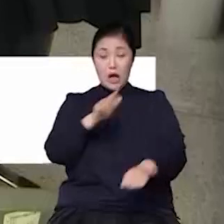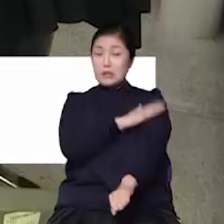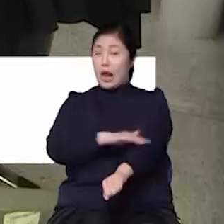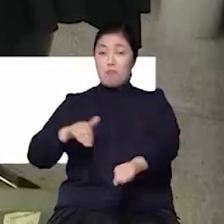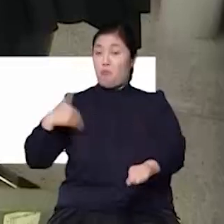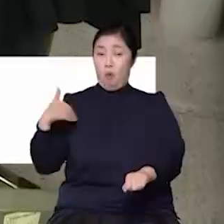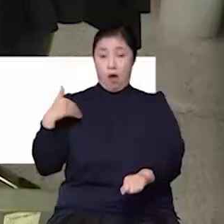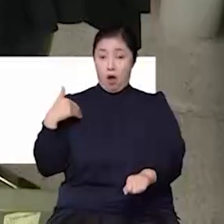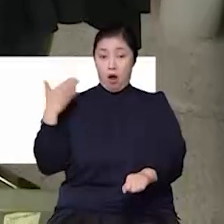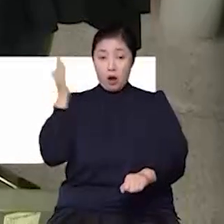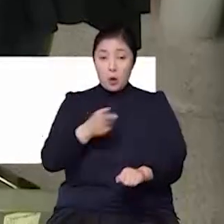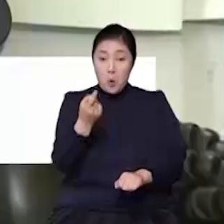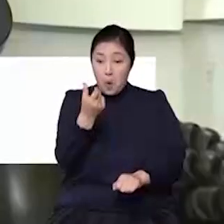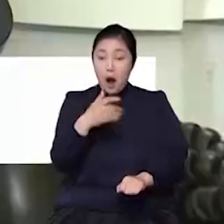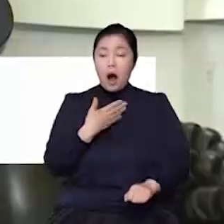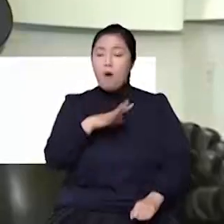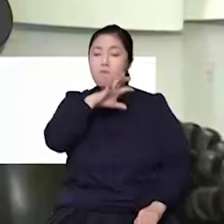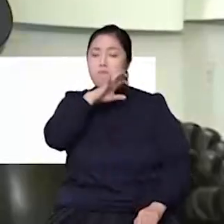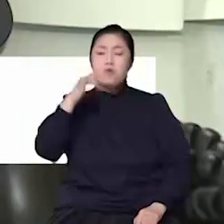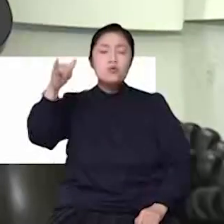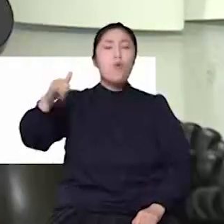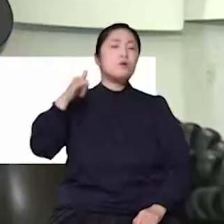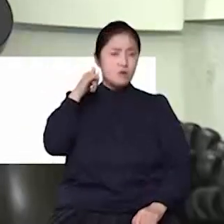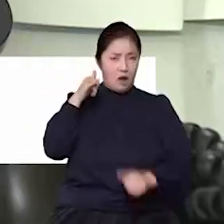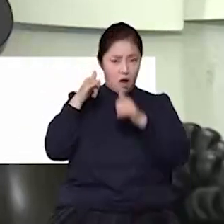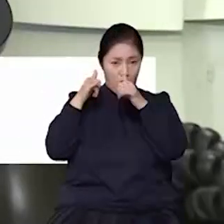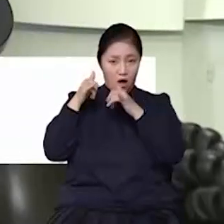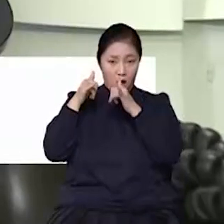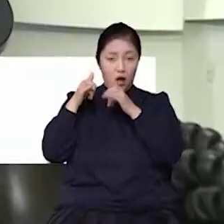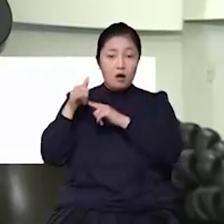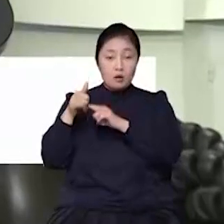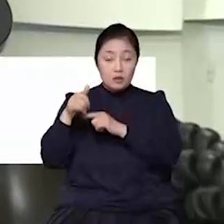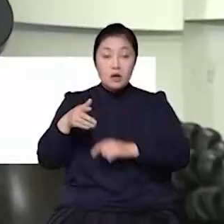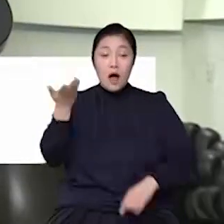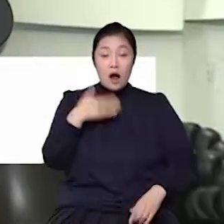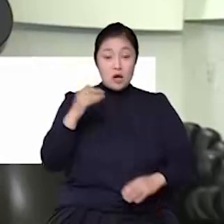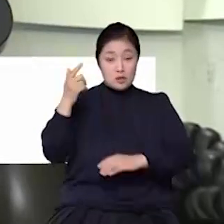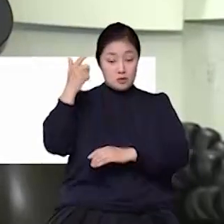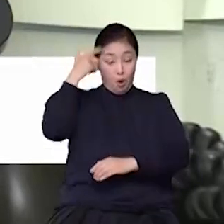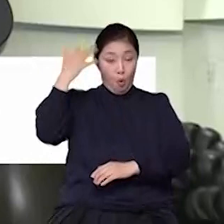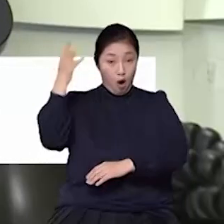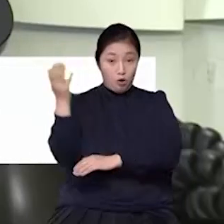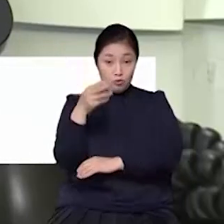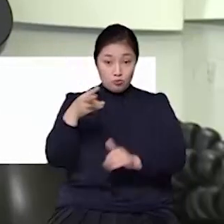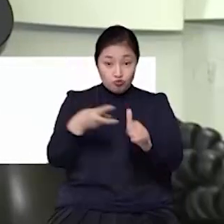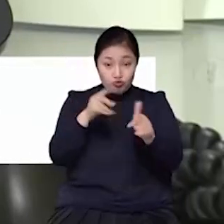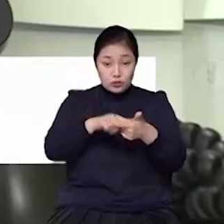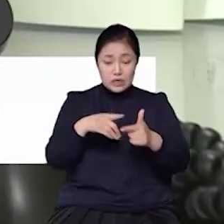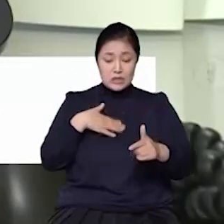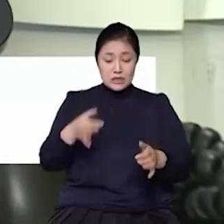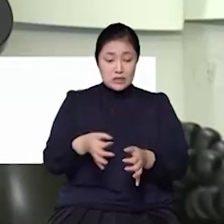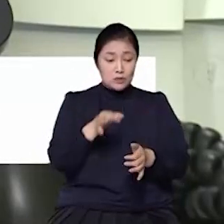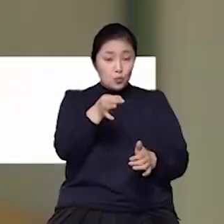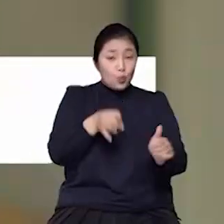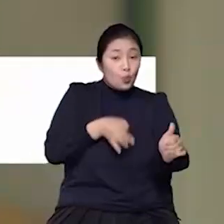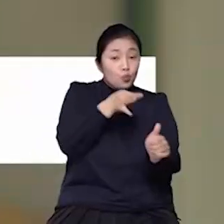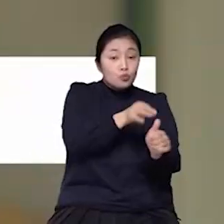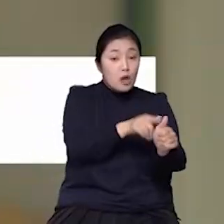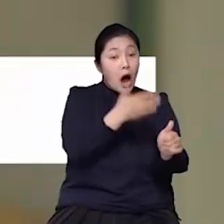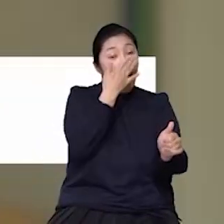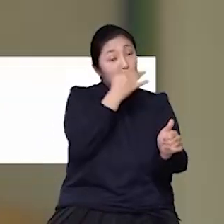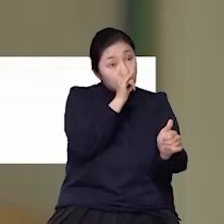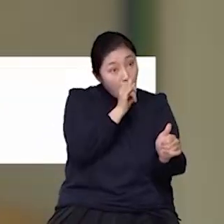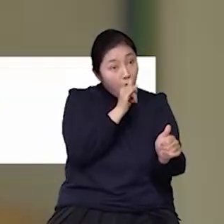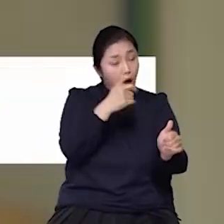잘 모르는데 조금 전에 민원 전화가 왔었다. 앞으로 저희 영광군에서는 이 인사에 나가는데 지원을 해줄